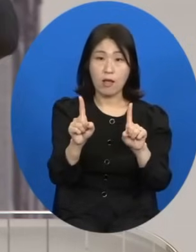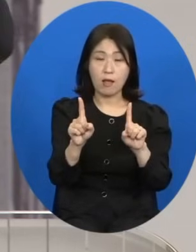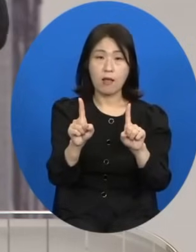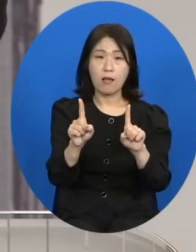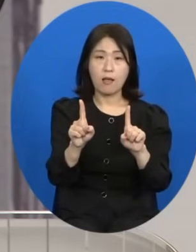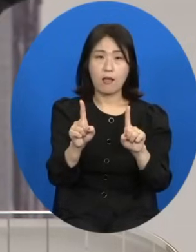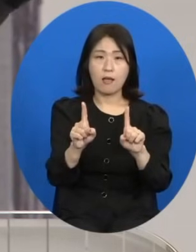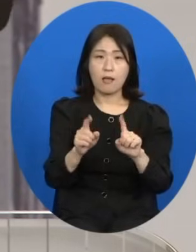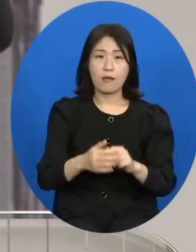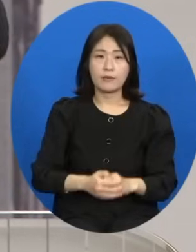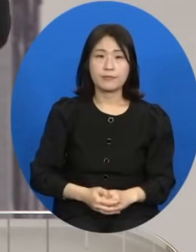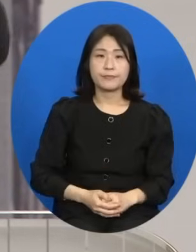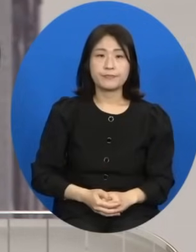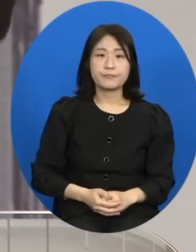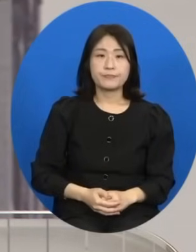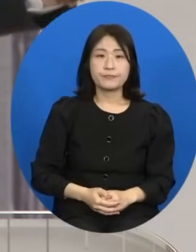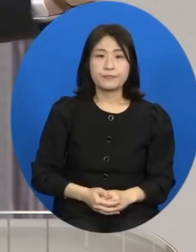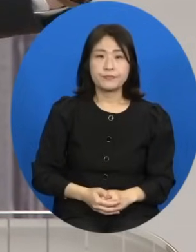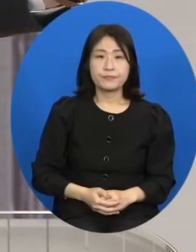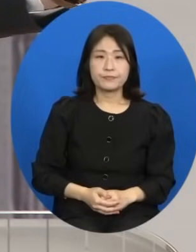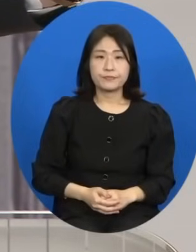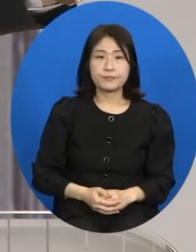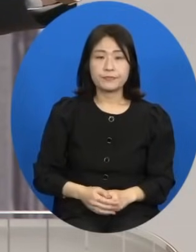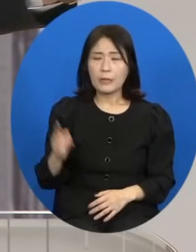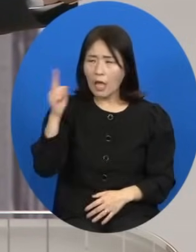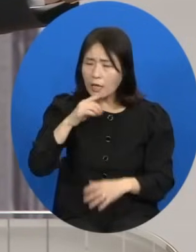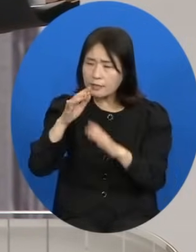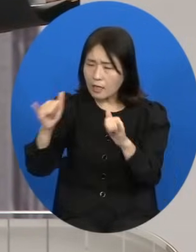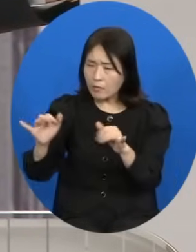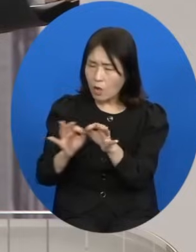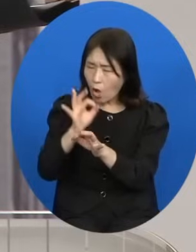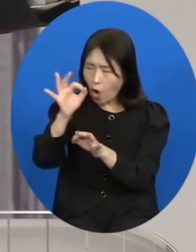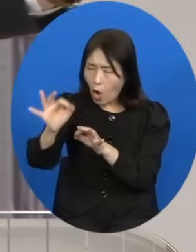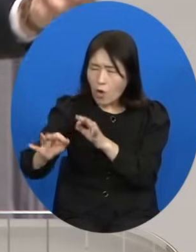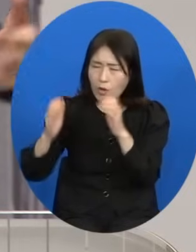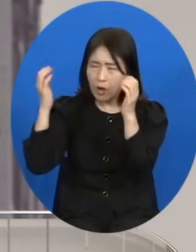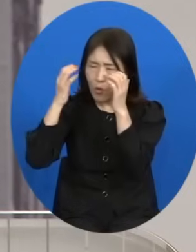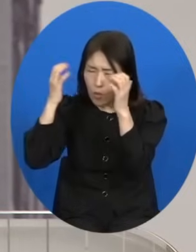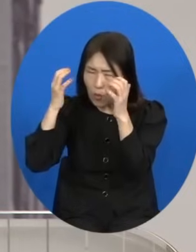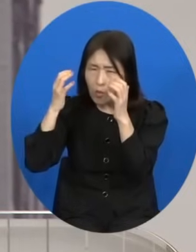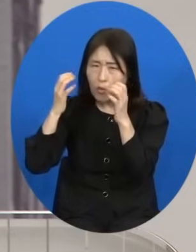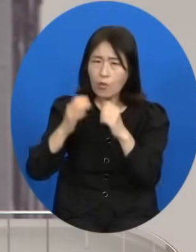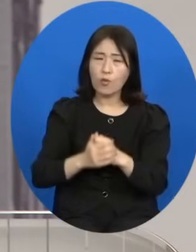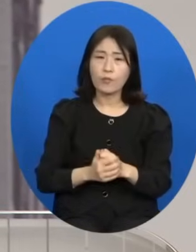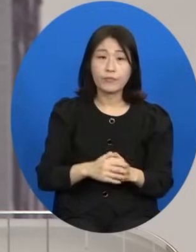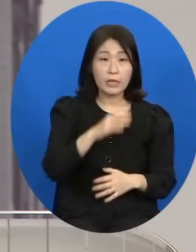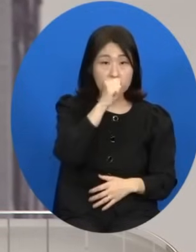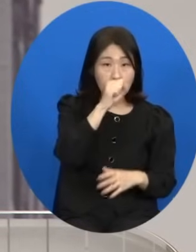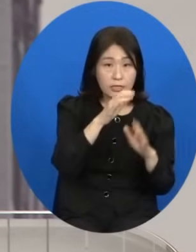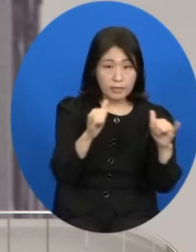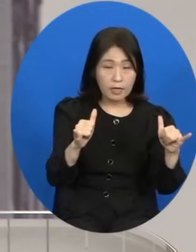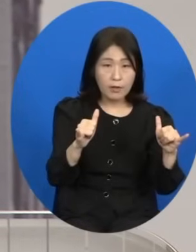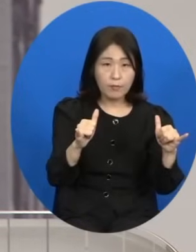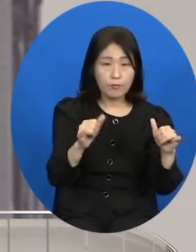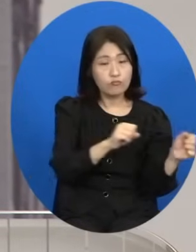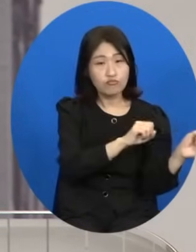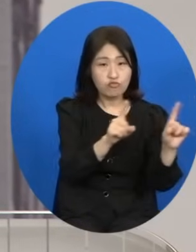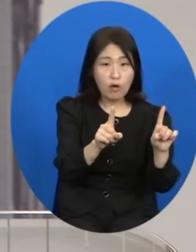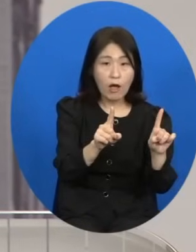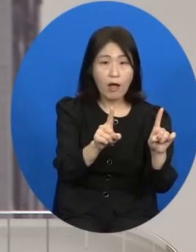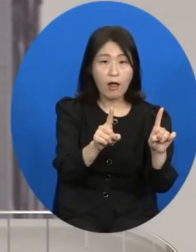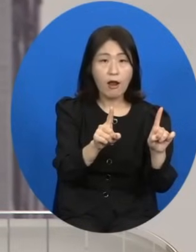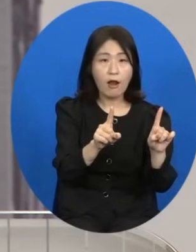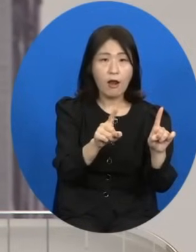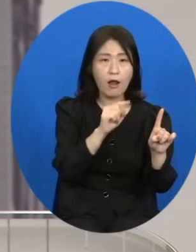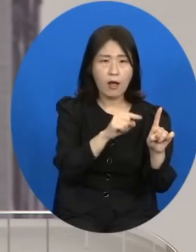부활로 새 몸을 입은 사람은 그걸로 영원한 고통을 당하는 거예요 그러나 선한 자의 부활로 부활의 몸을 입은